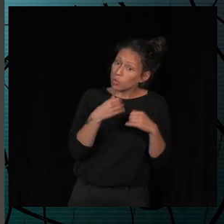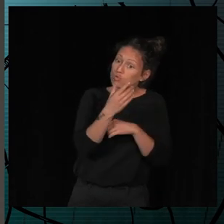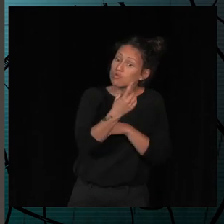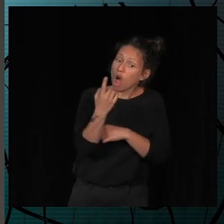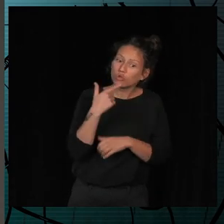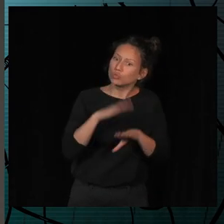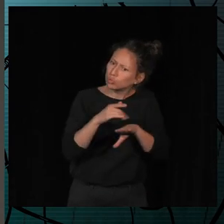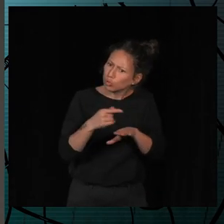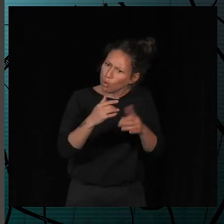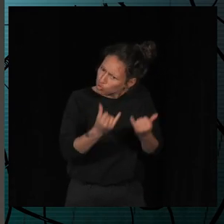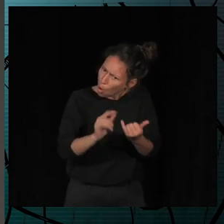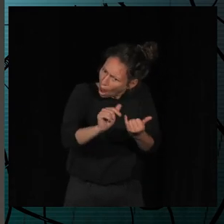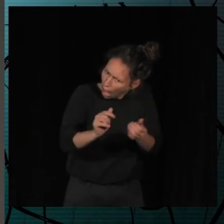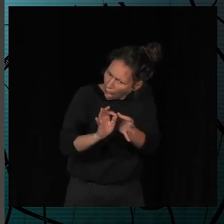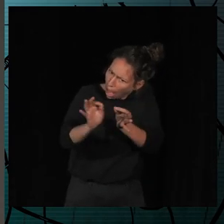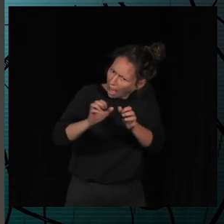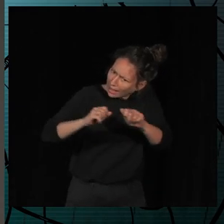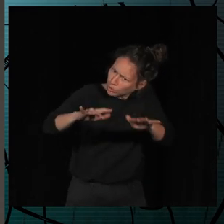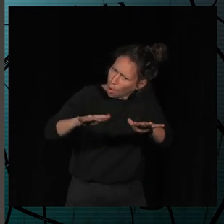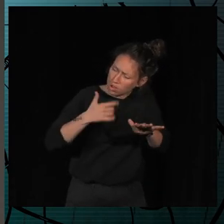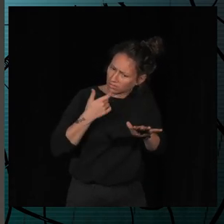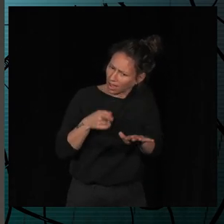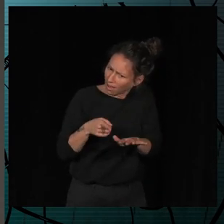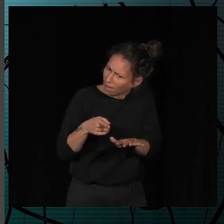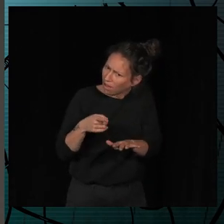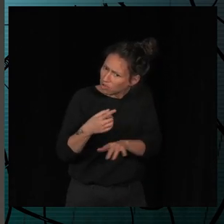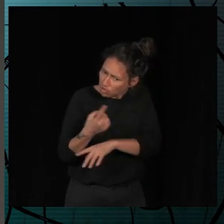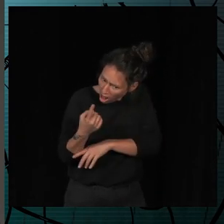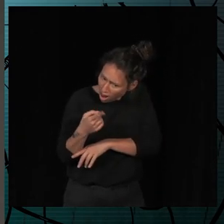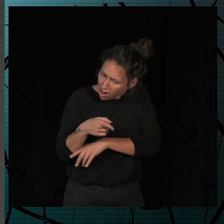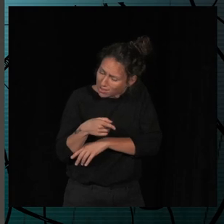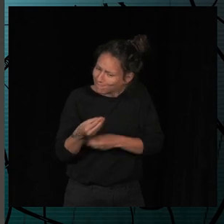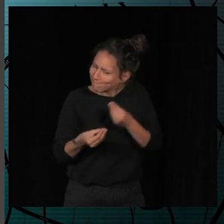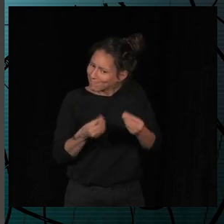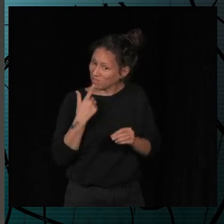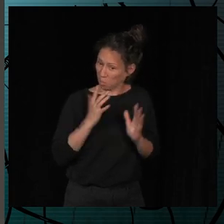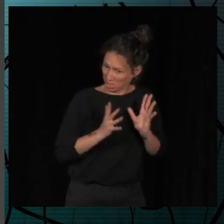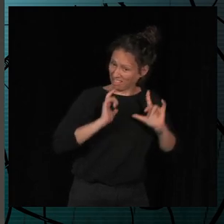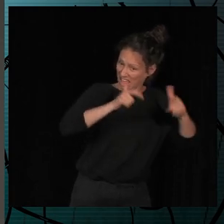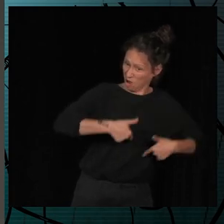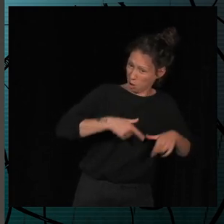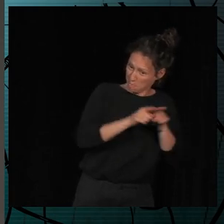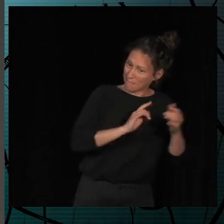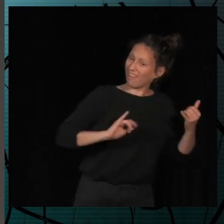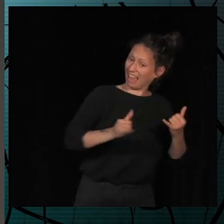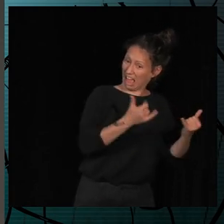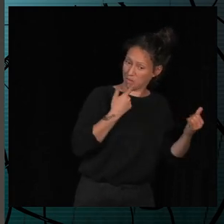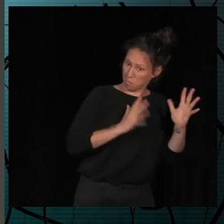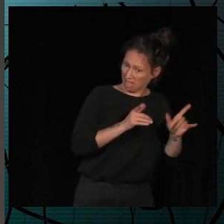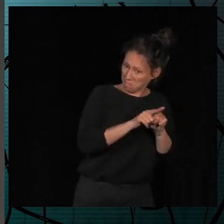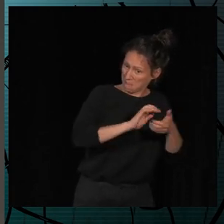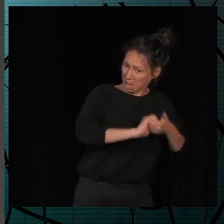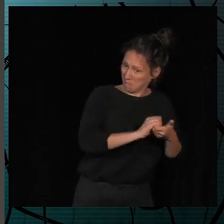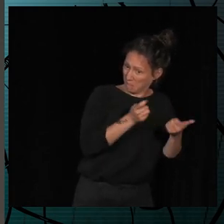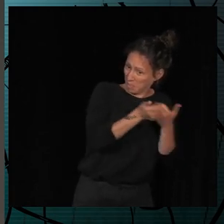réseau c'est un enfant qui est seul dans la cour de récréation et s'il joue avec des inconnus bah c'est probablement qu'il a pas beaucoup de copains non